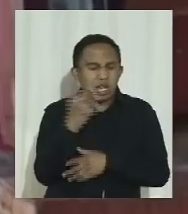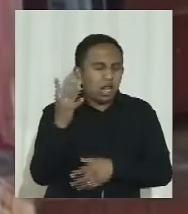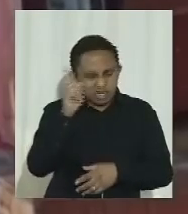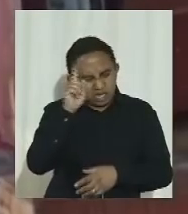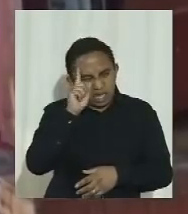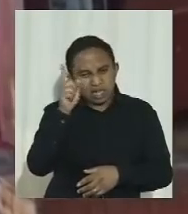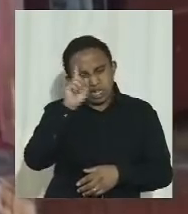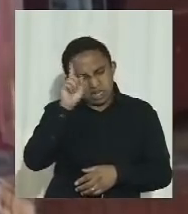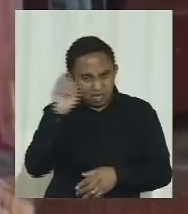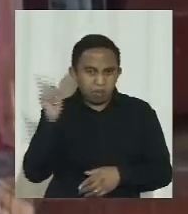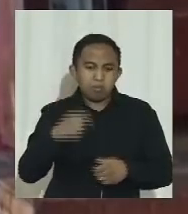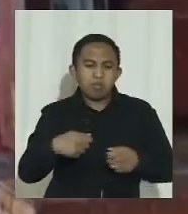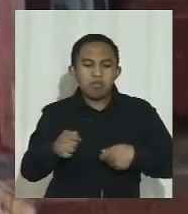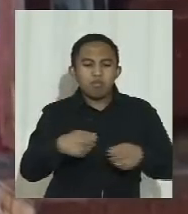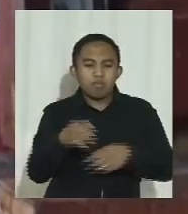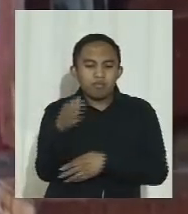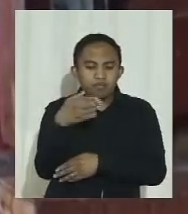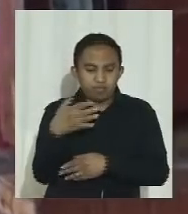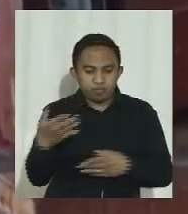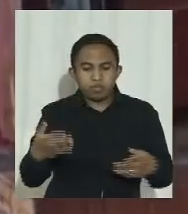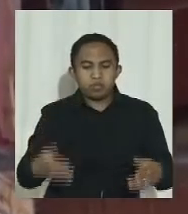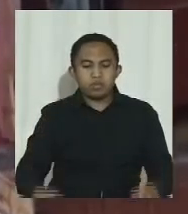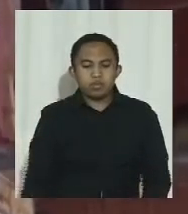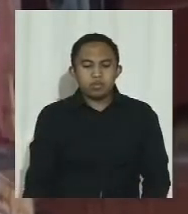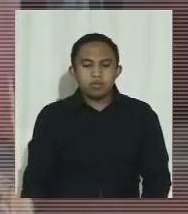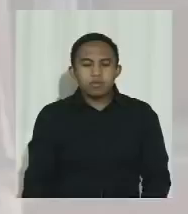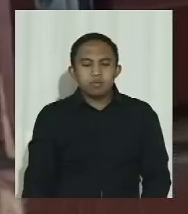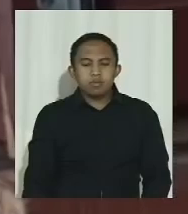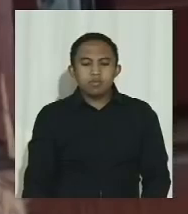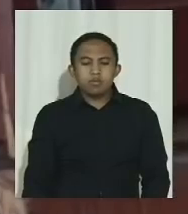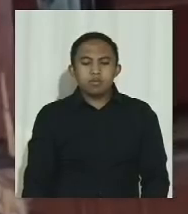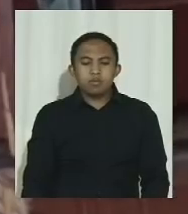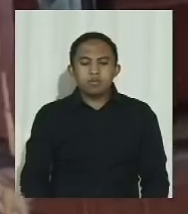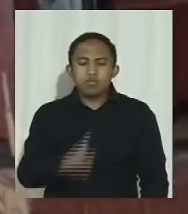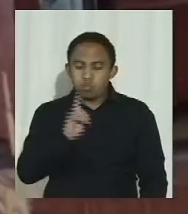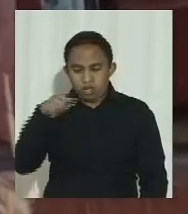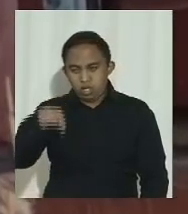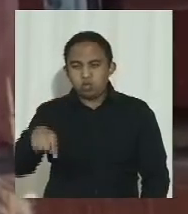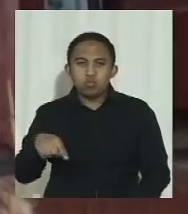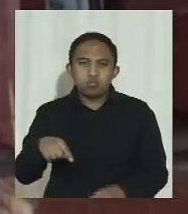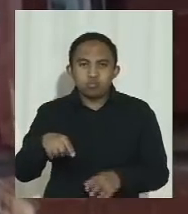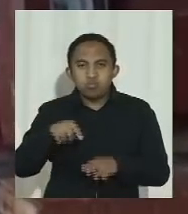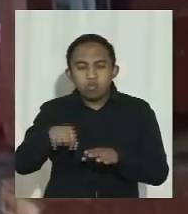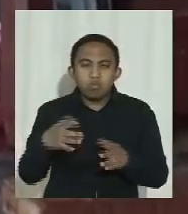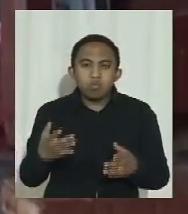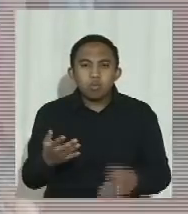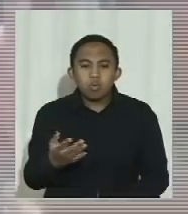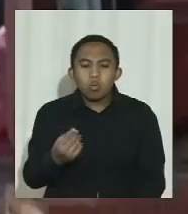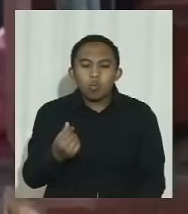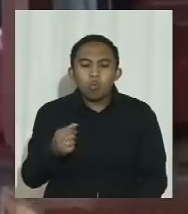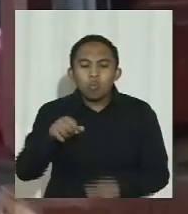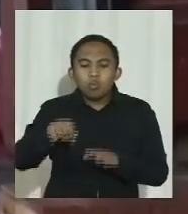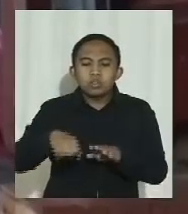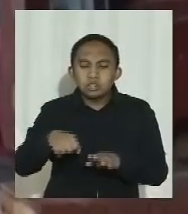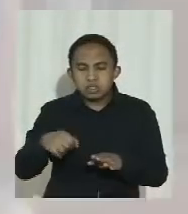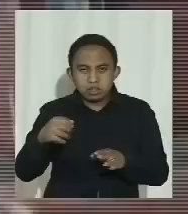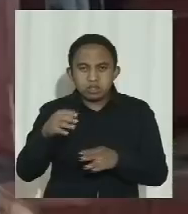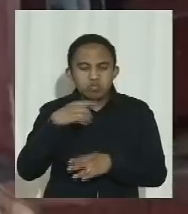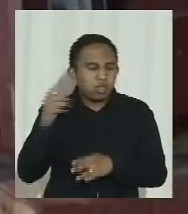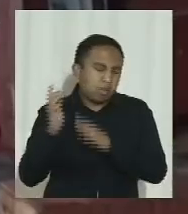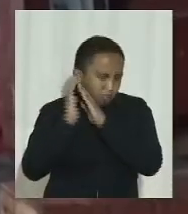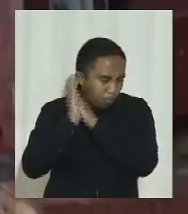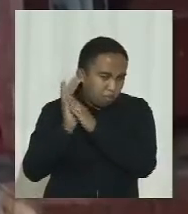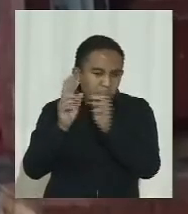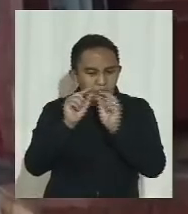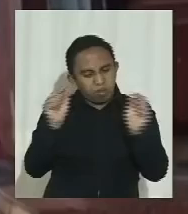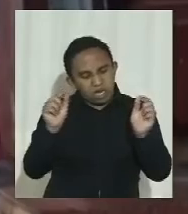izy tsy mbola ohatrany hoe mitady no mividy. Dia ohatrinona ny anjaira mandava saina izao? Arakaraka ny rehetra ny